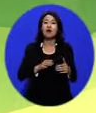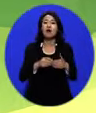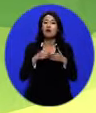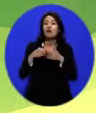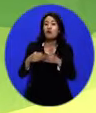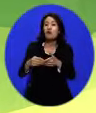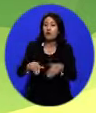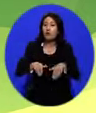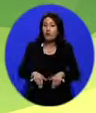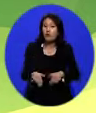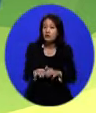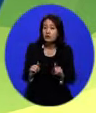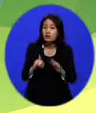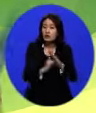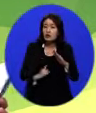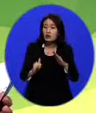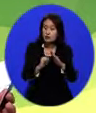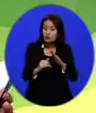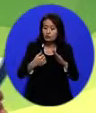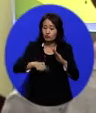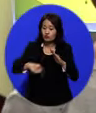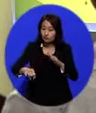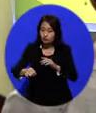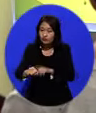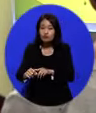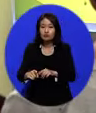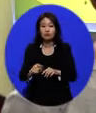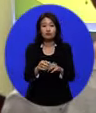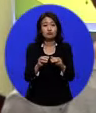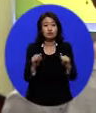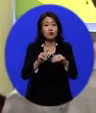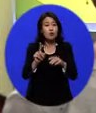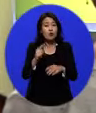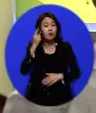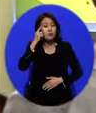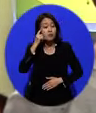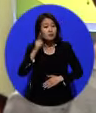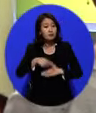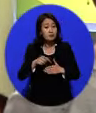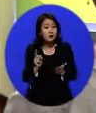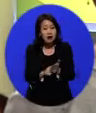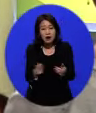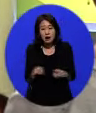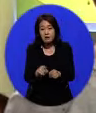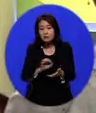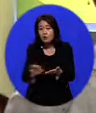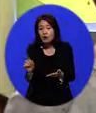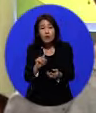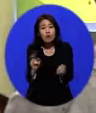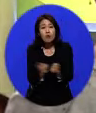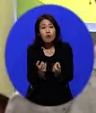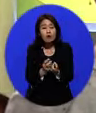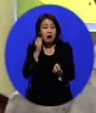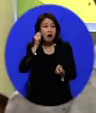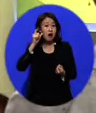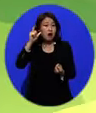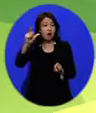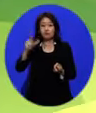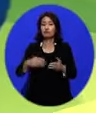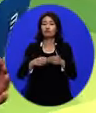이끄는 부하들, 가족으로 보면 우리 자녀들 이런 친구들을 머리와 마음을 같이 쓰게 할까요? 어떻게 하면 현명한 리더가